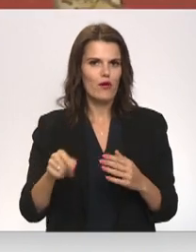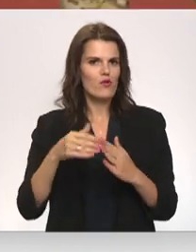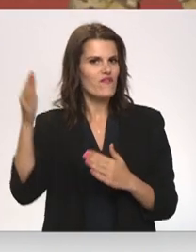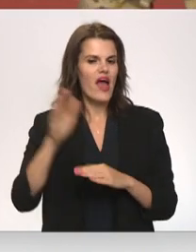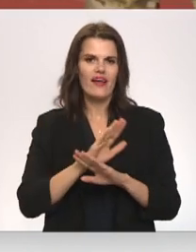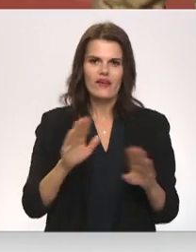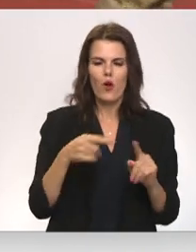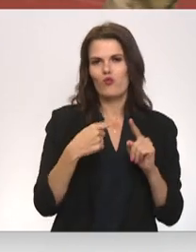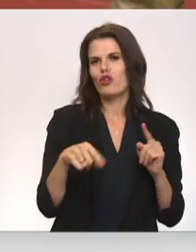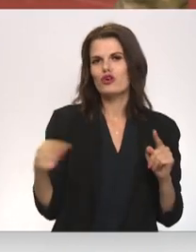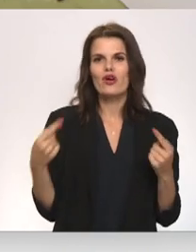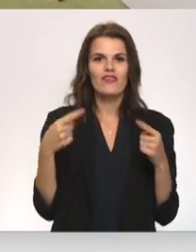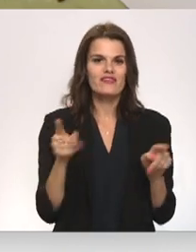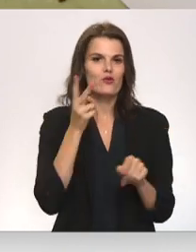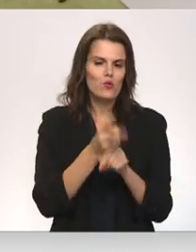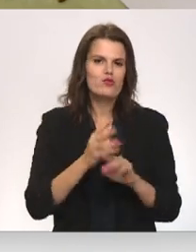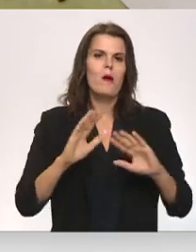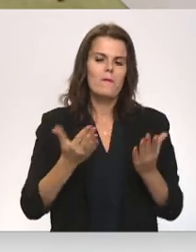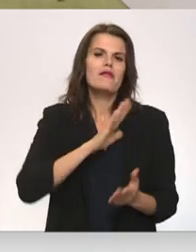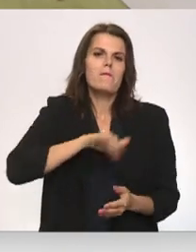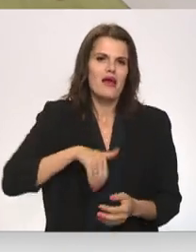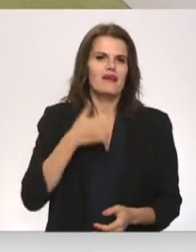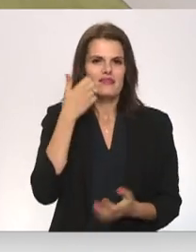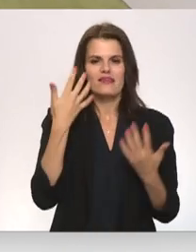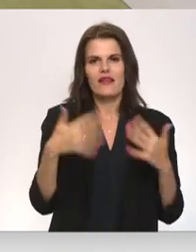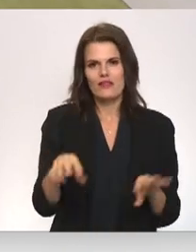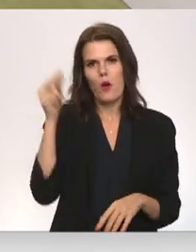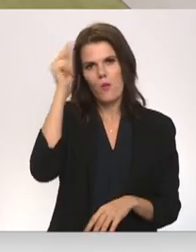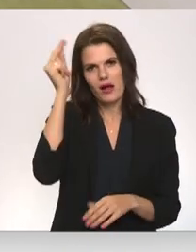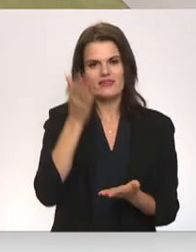sekundēs un citi uzdevumi. Dāvids Frenenfelds, Ingus Graudiņš, Latvijas televīzija.